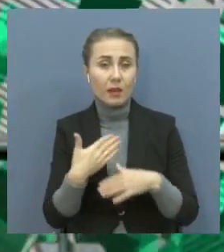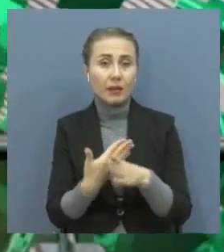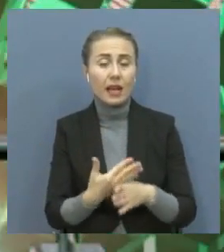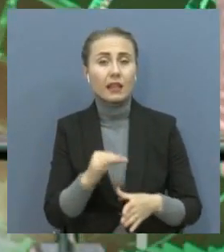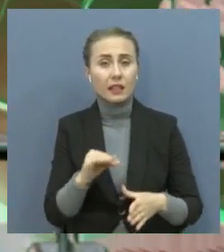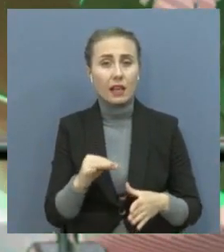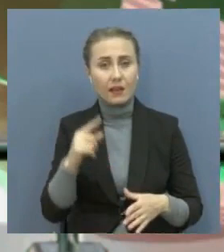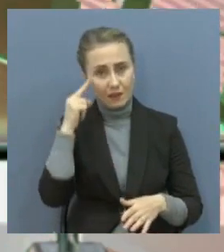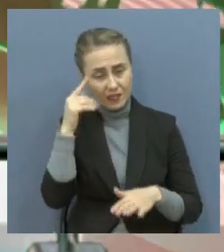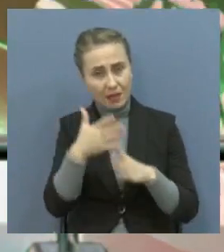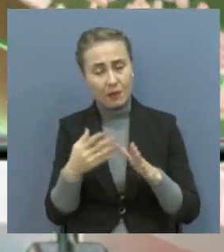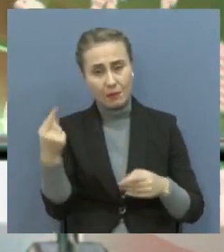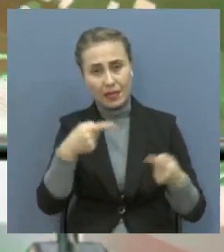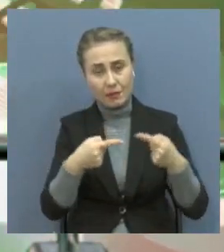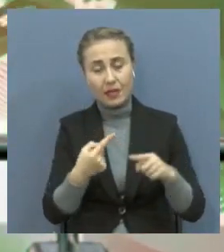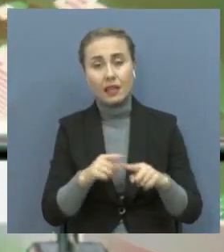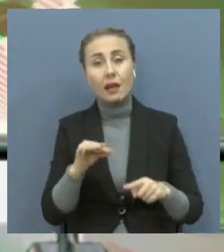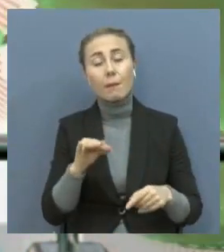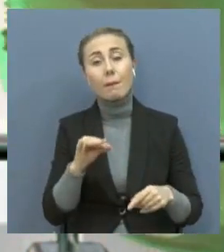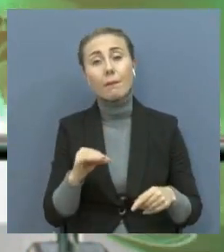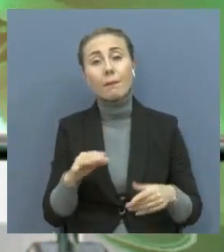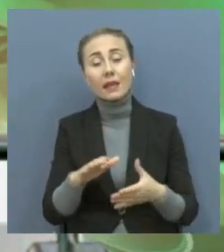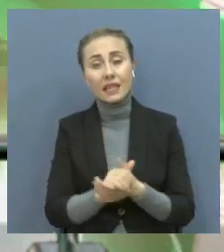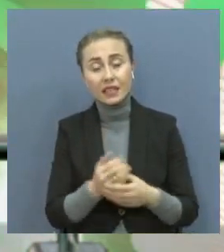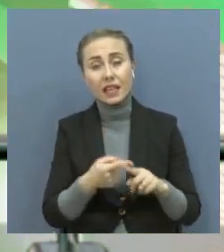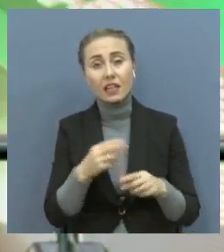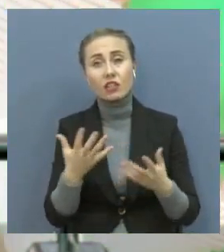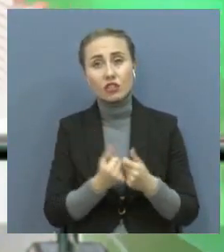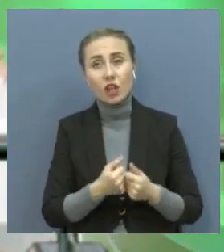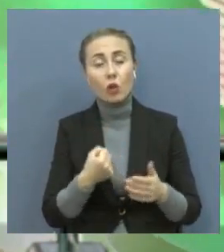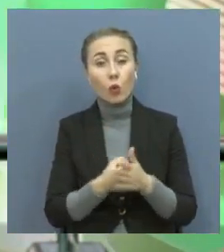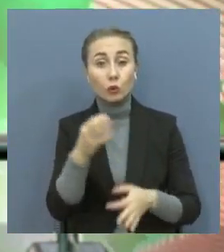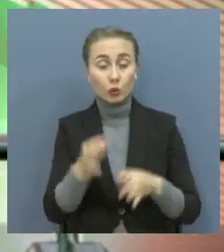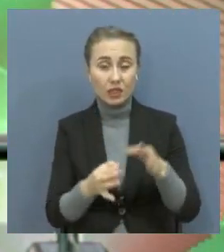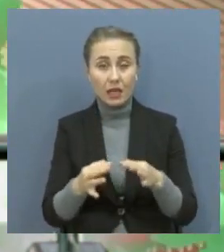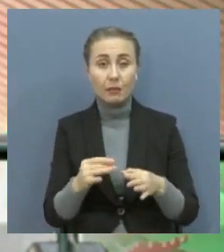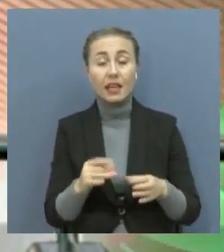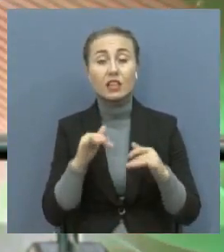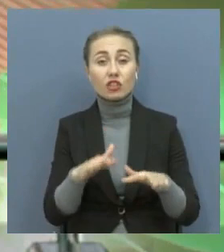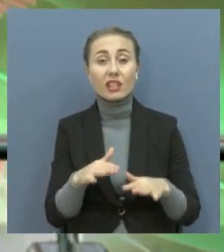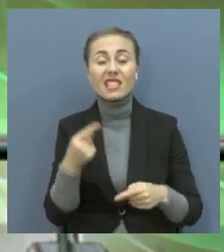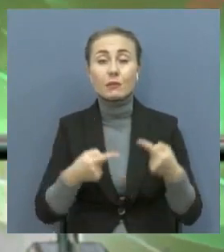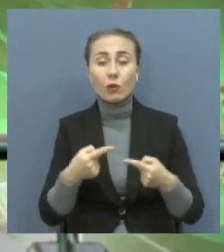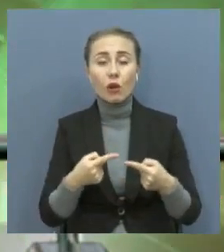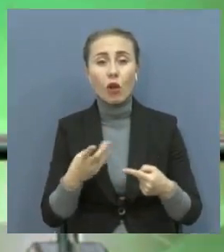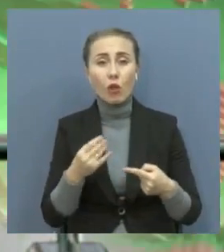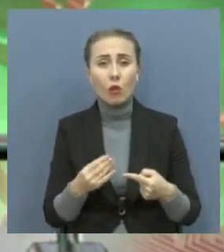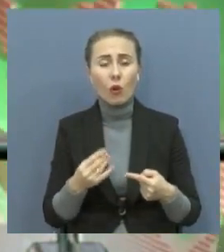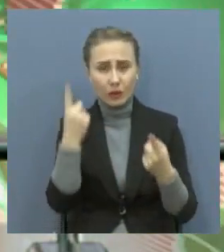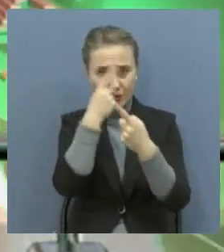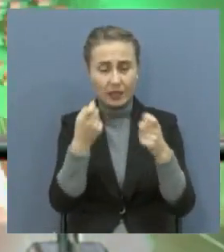достичь взаимопонимания. Принято считать, что медиация – это досудебное решение спора. Но постепенно популярность этого